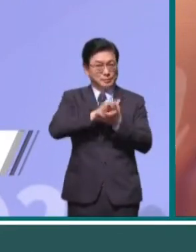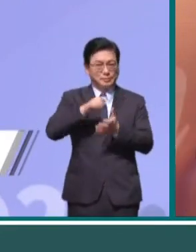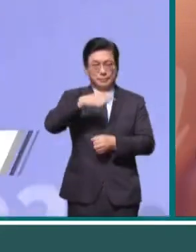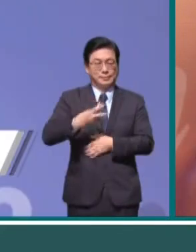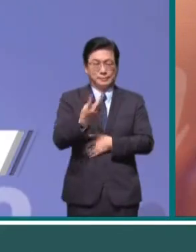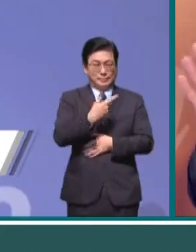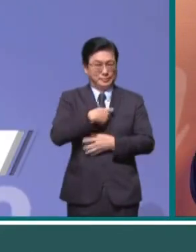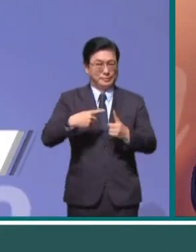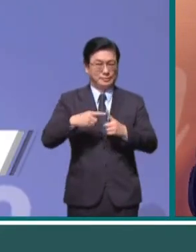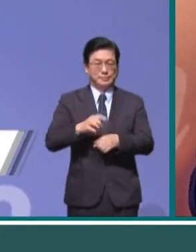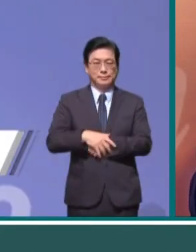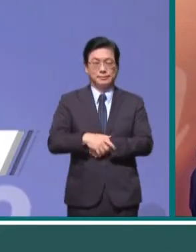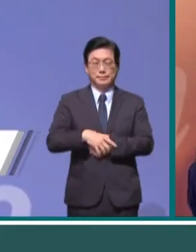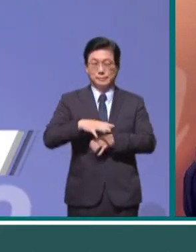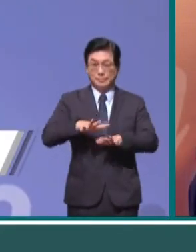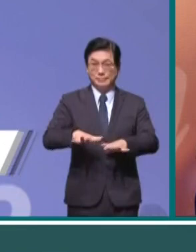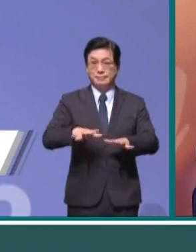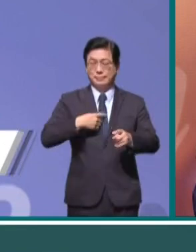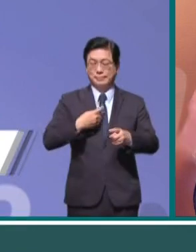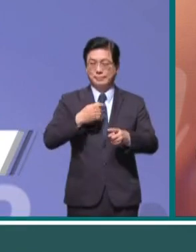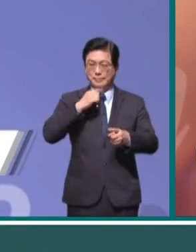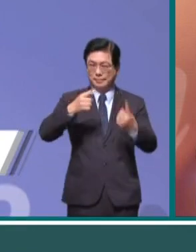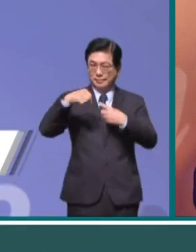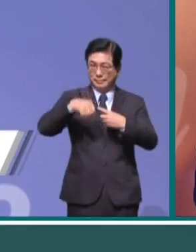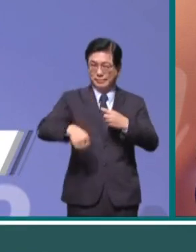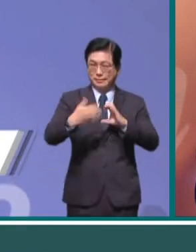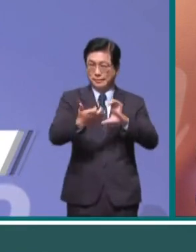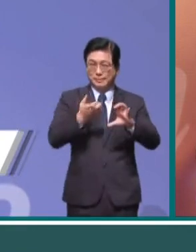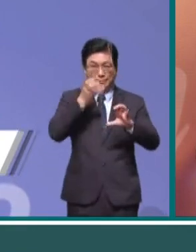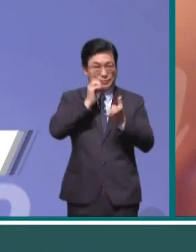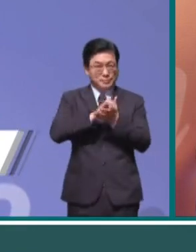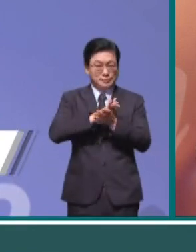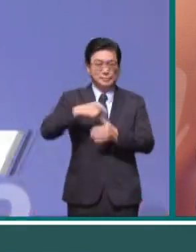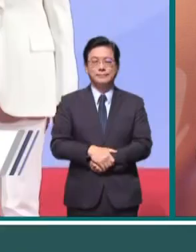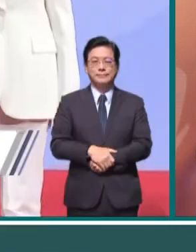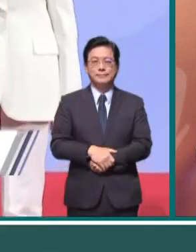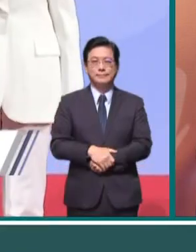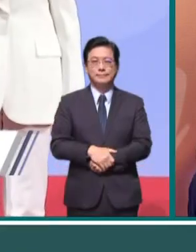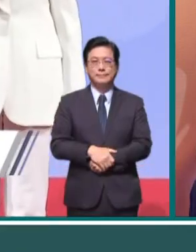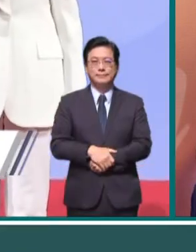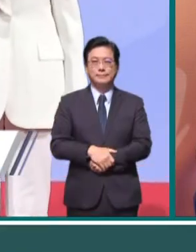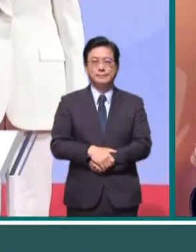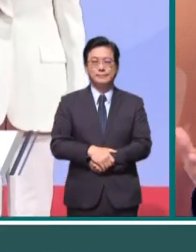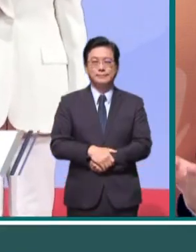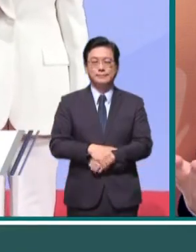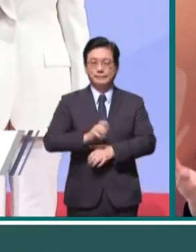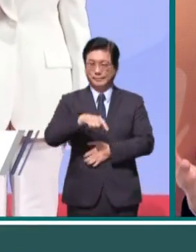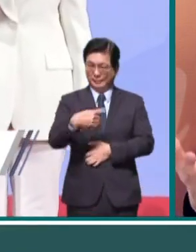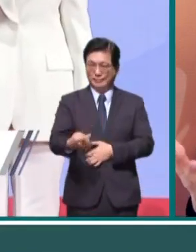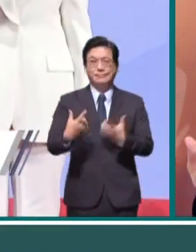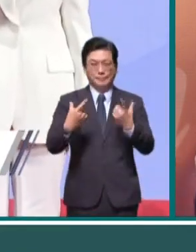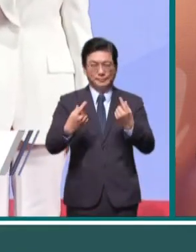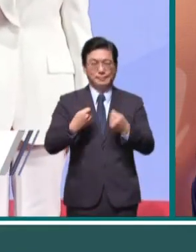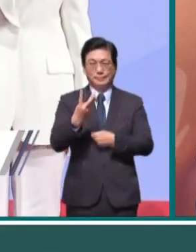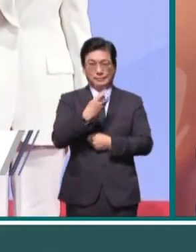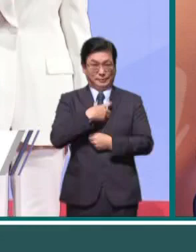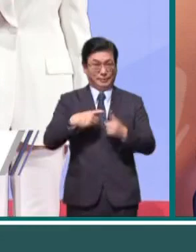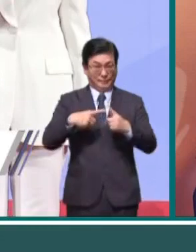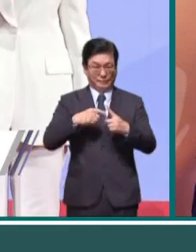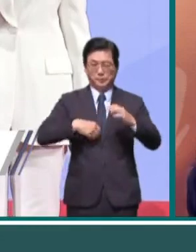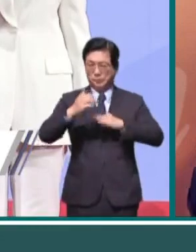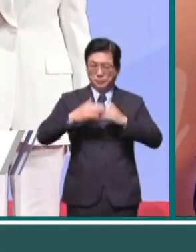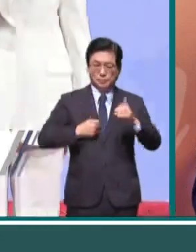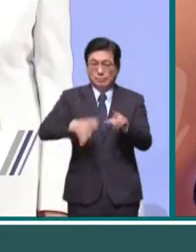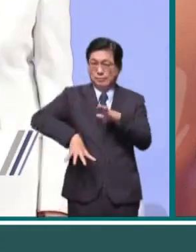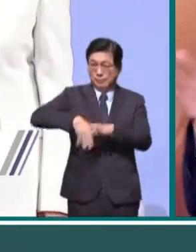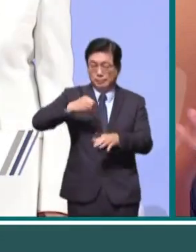都可以到哈。这是我要觉得说可以抗议，可是呢。你用这样，我认为是不理性，这有点闹场了啦，哈。那还好，